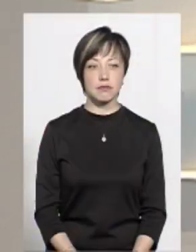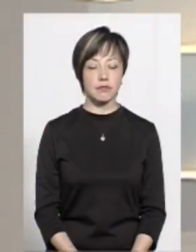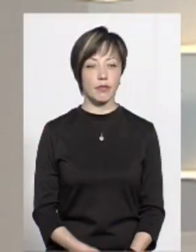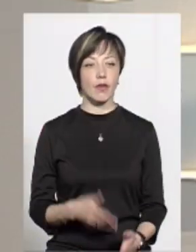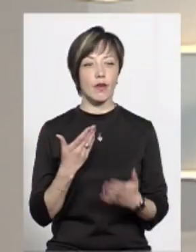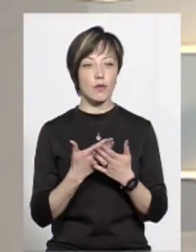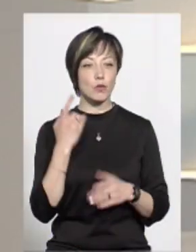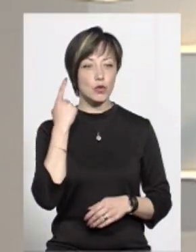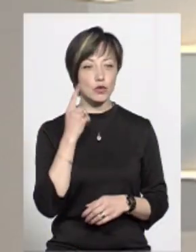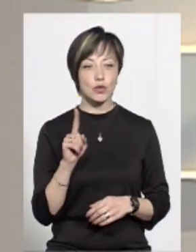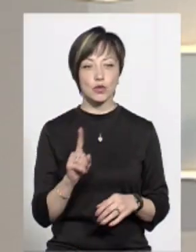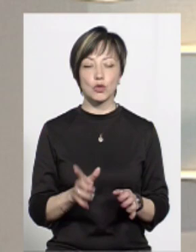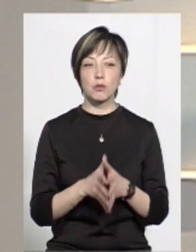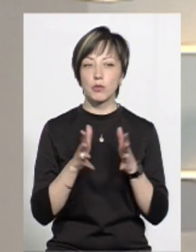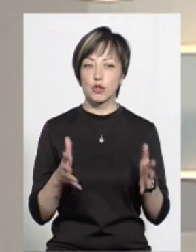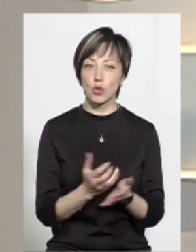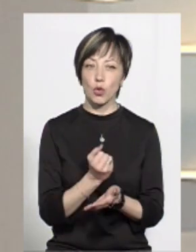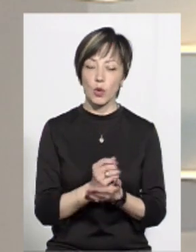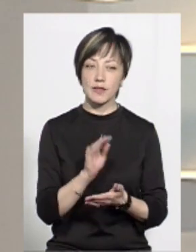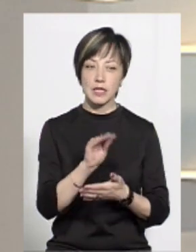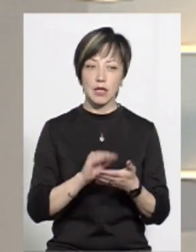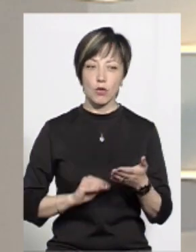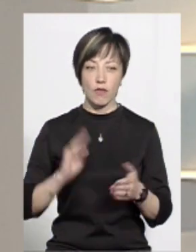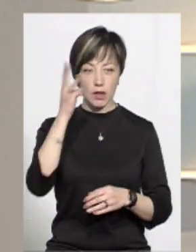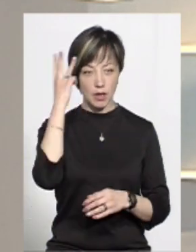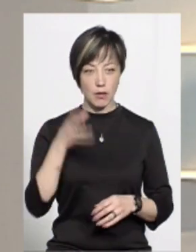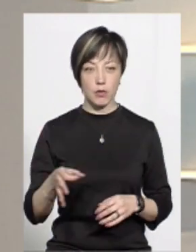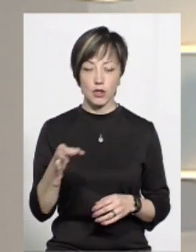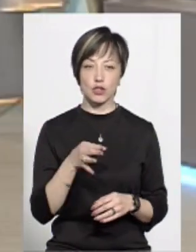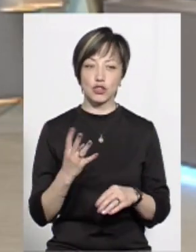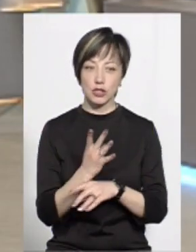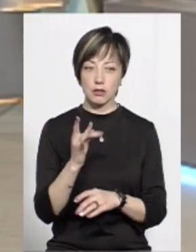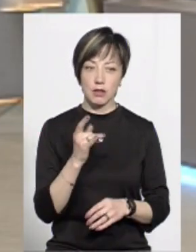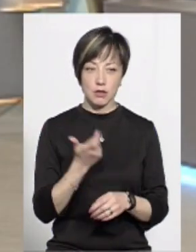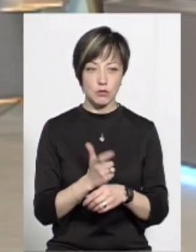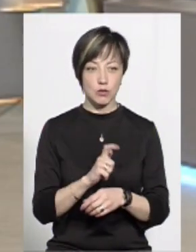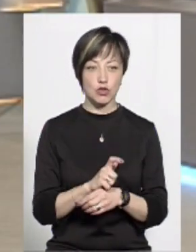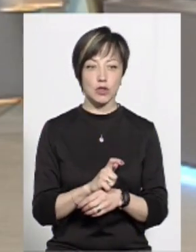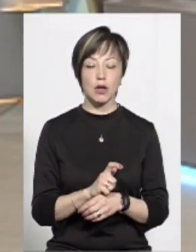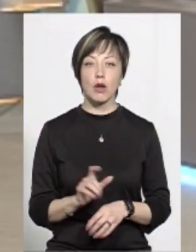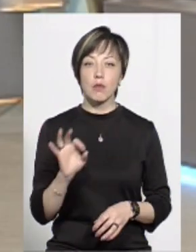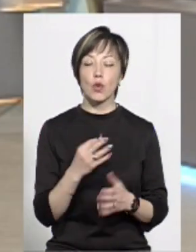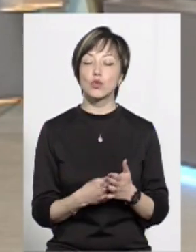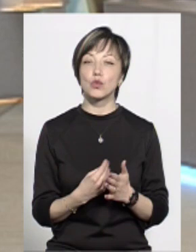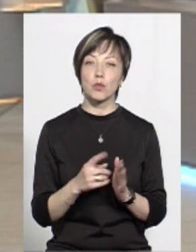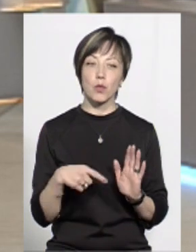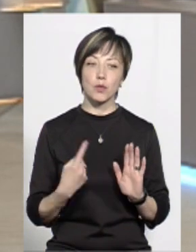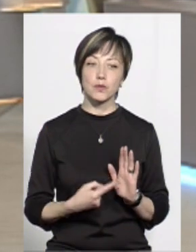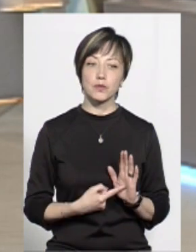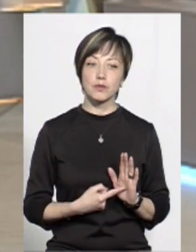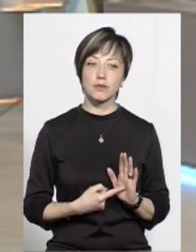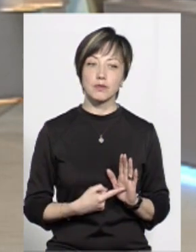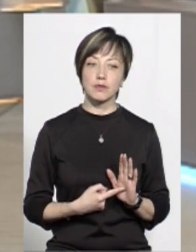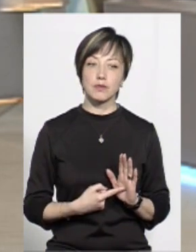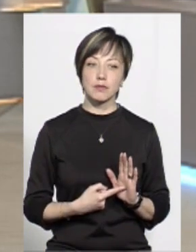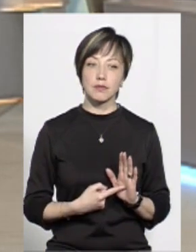От почули, що більше доходів задекларували на Хмельниччині, навіть в 4 рази десь більше, так? А так. Стосовно суми?